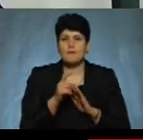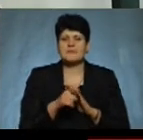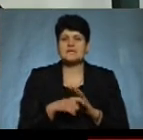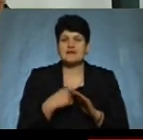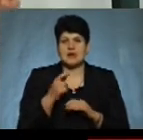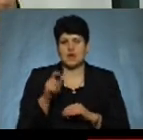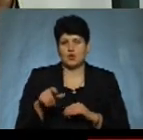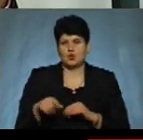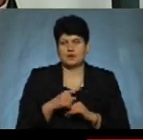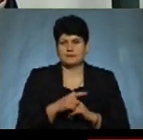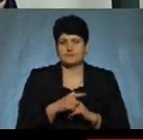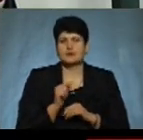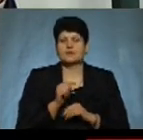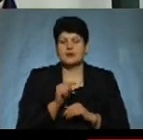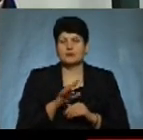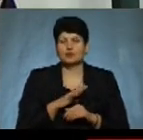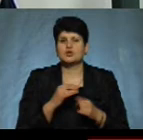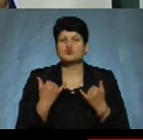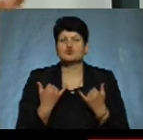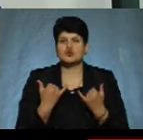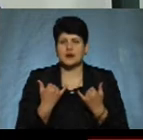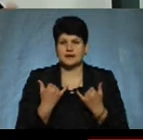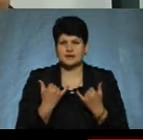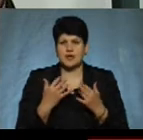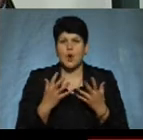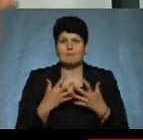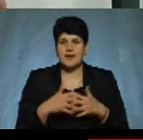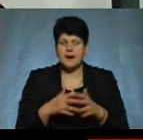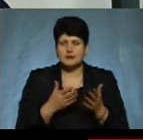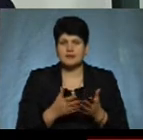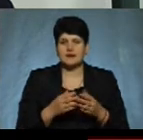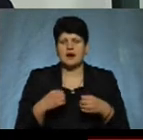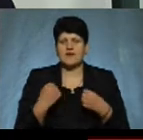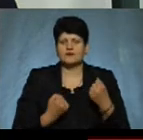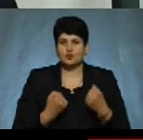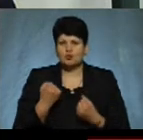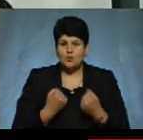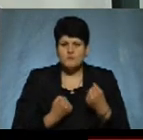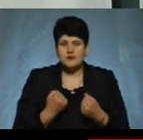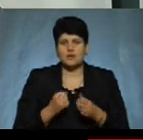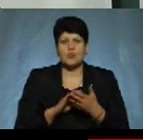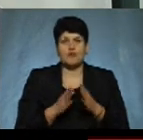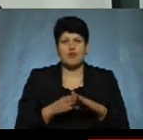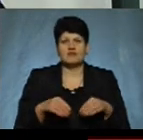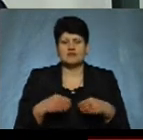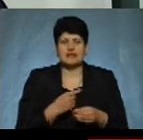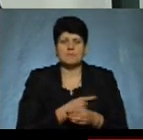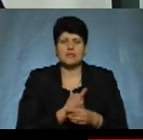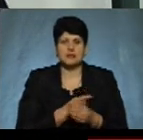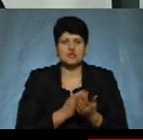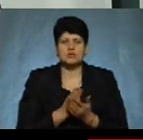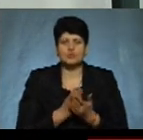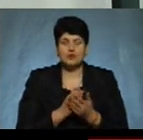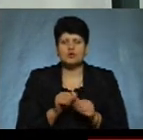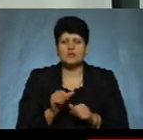люди, щоб там були сучасне обладнання, автомобіль, умови надання медичних послуг і, крім